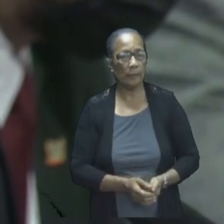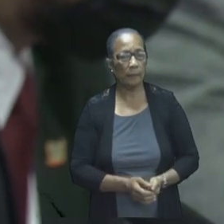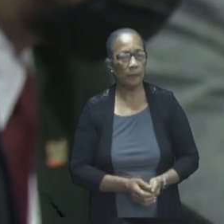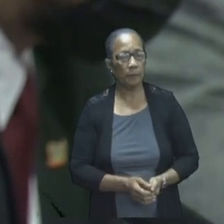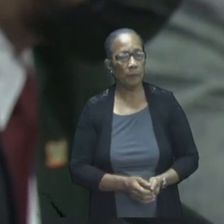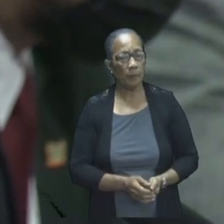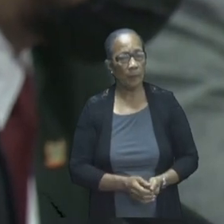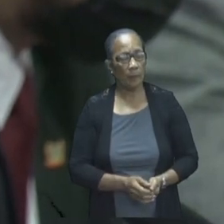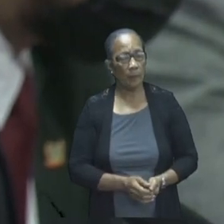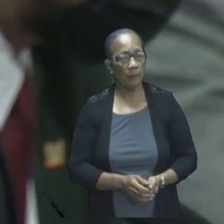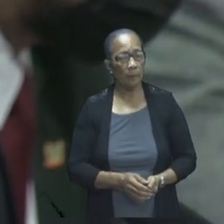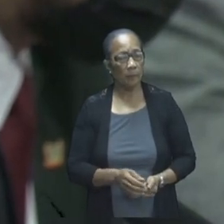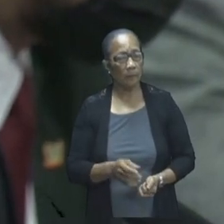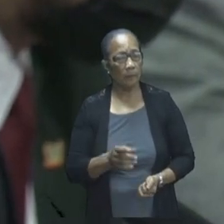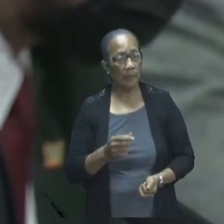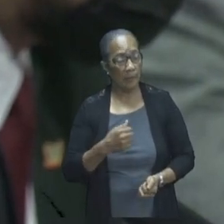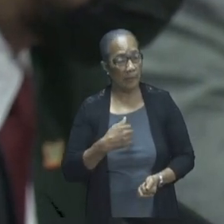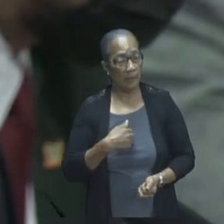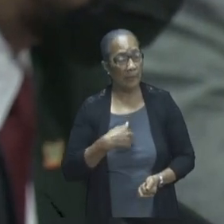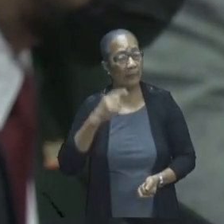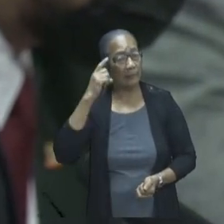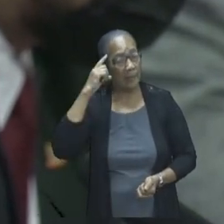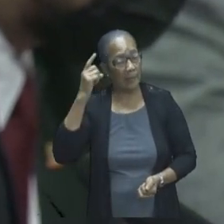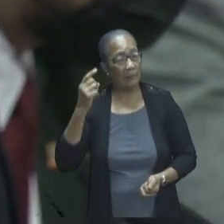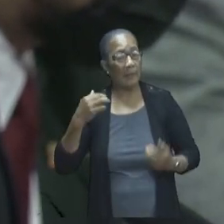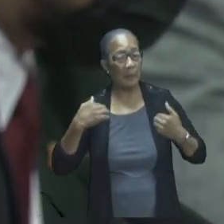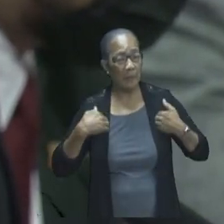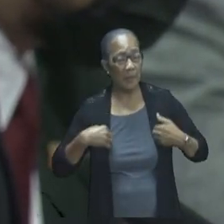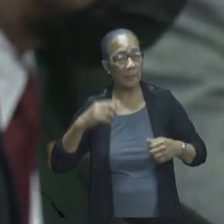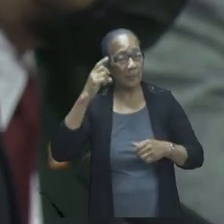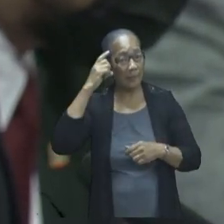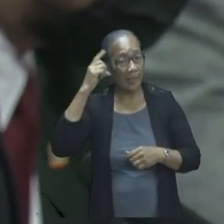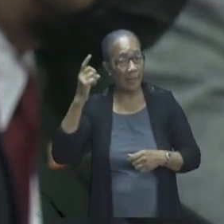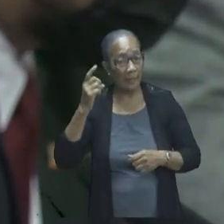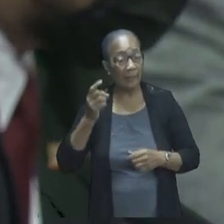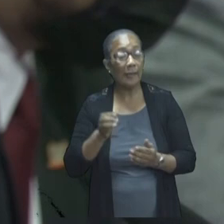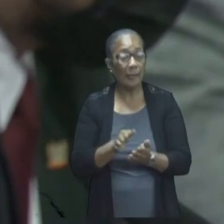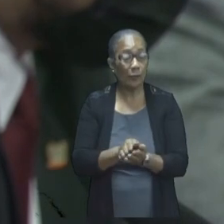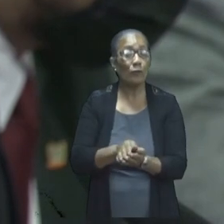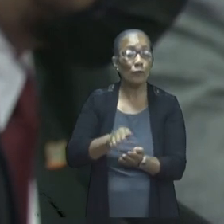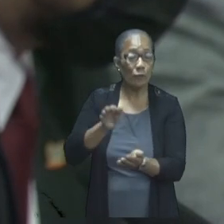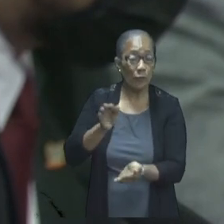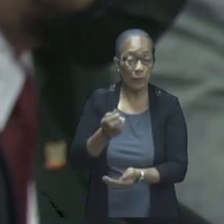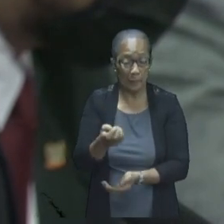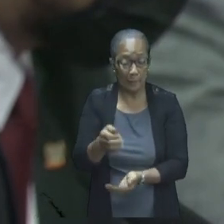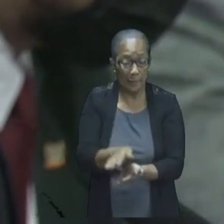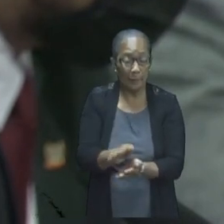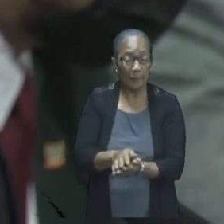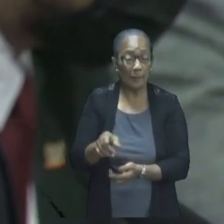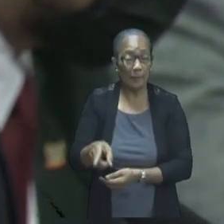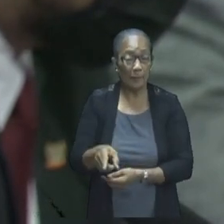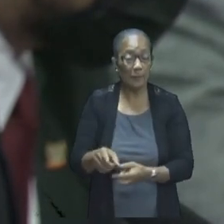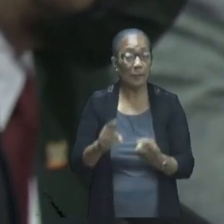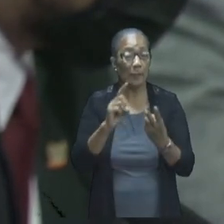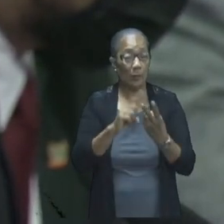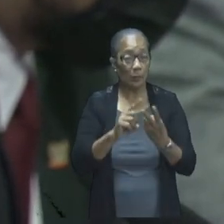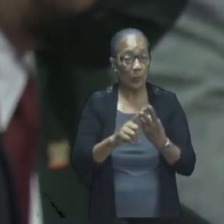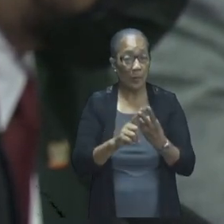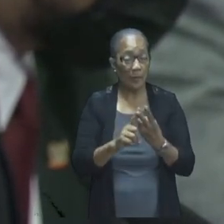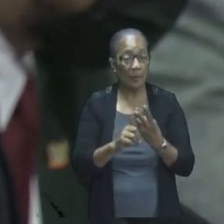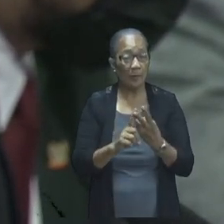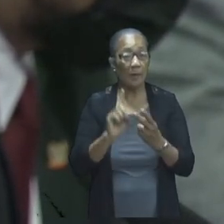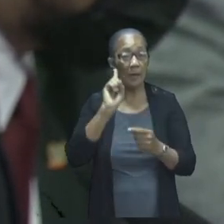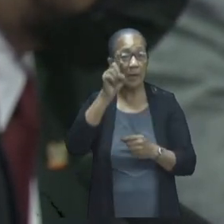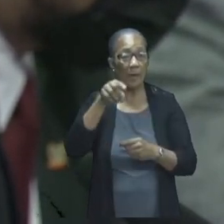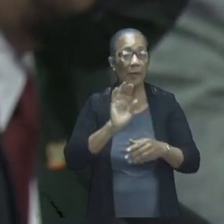proust iets uit de vragen dat men denkt dat ergens op voorraad carbon kreta leert tweede punt is de kwestie van